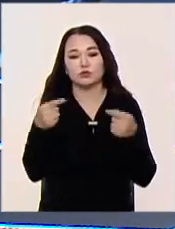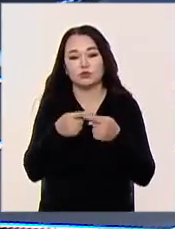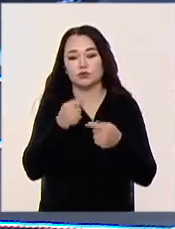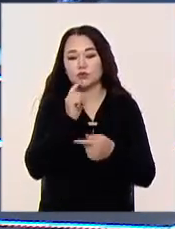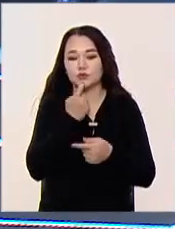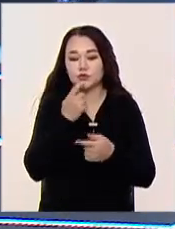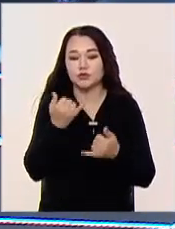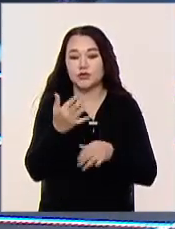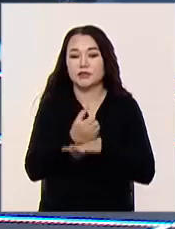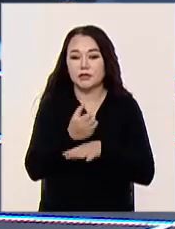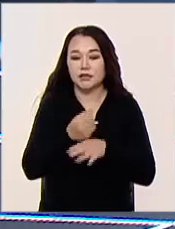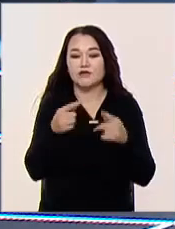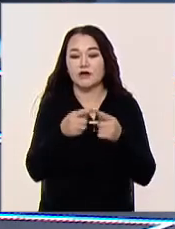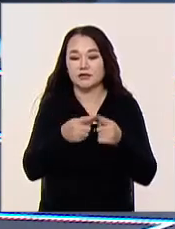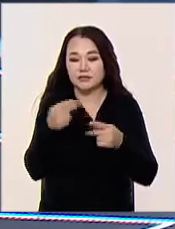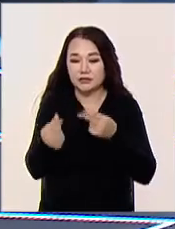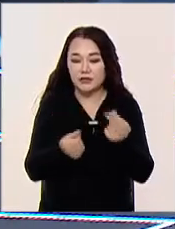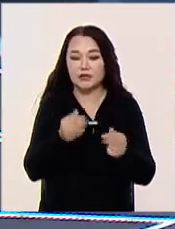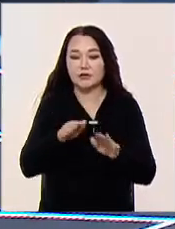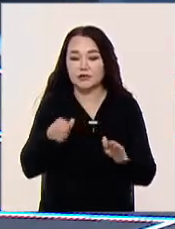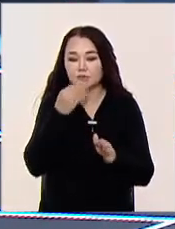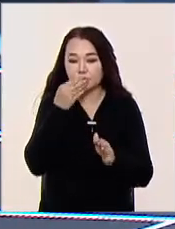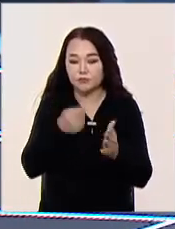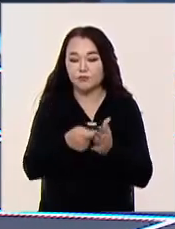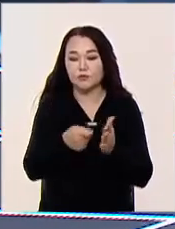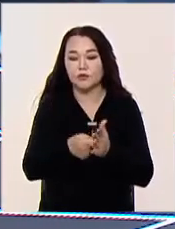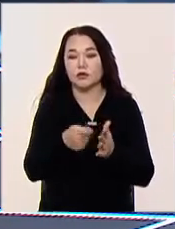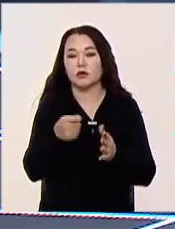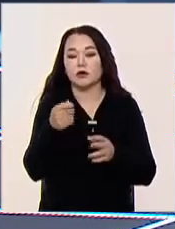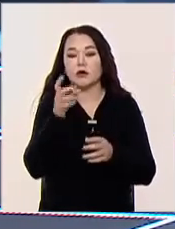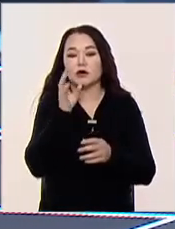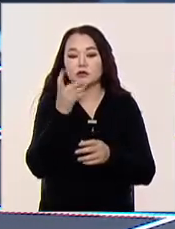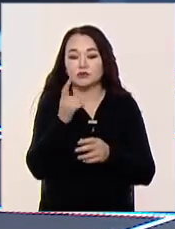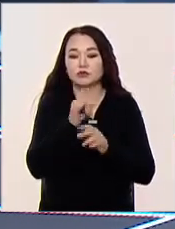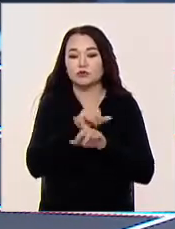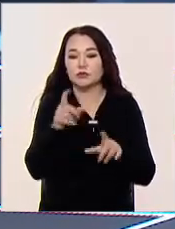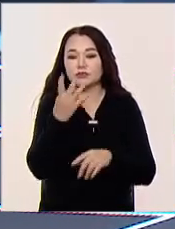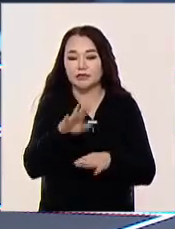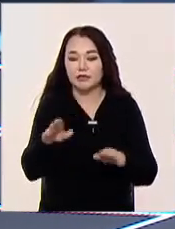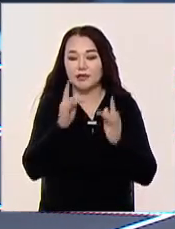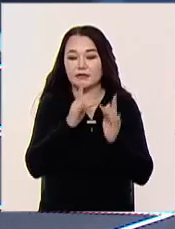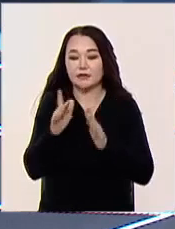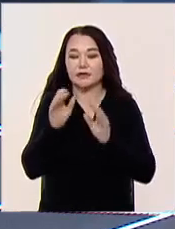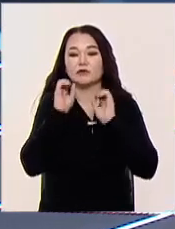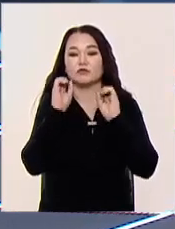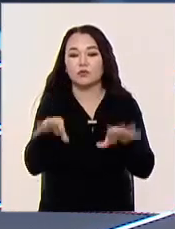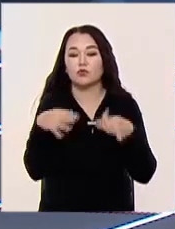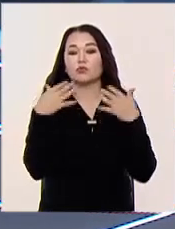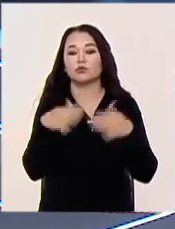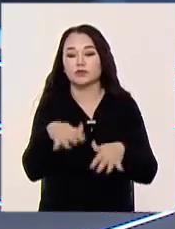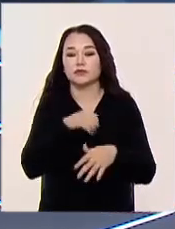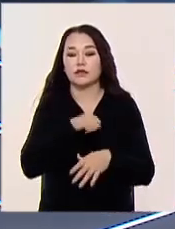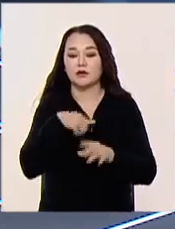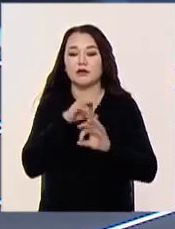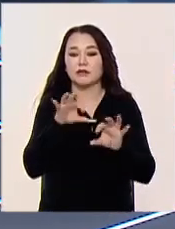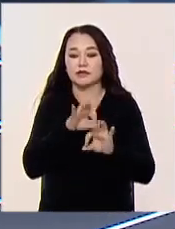қазір тапқанымен, пәтер ақысымен балаларының тамағын ажыратып отыр. Мектеп жасындағы 4 баласын интернатқа орналастырған. Өзінің